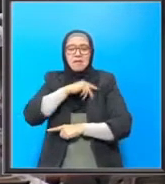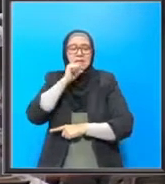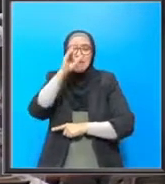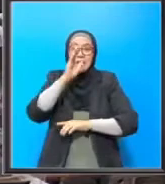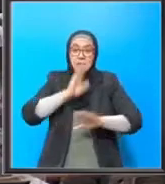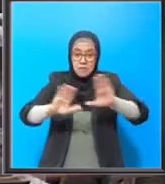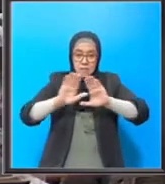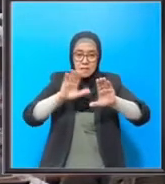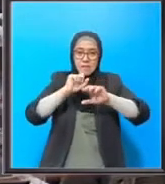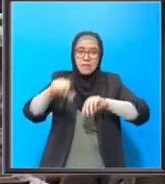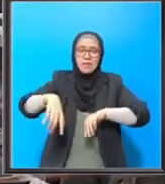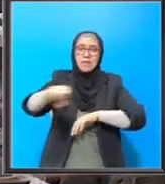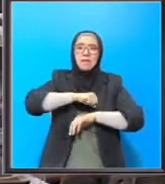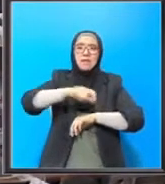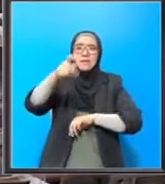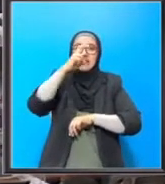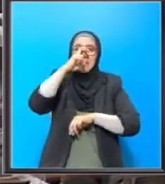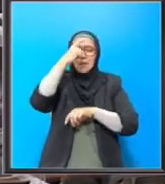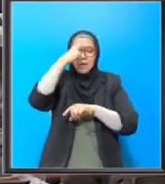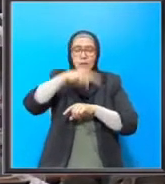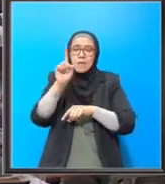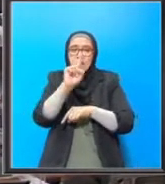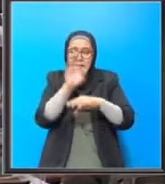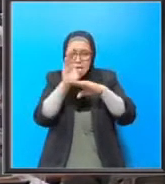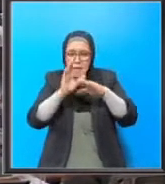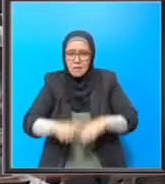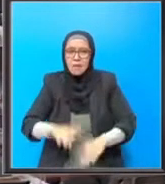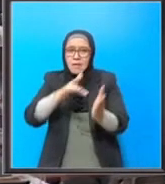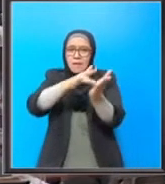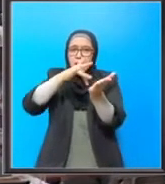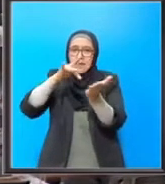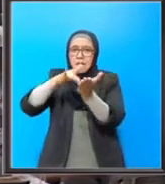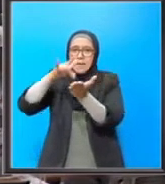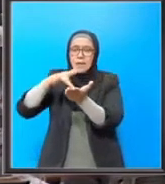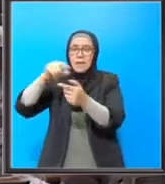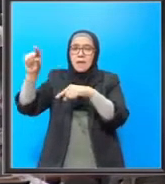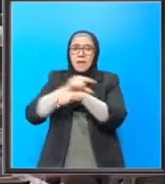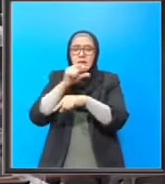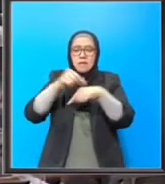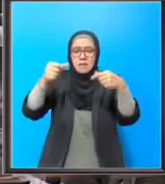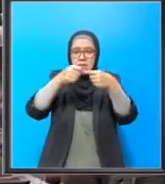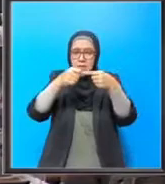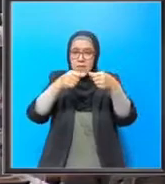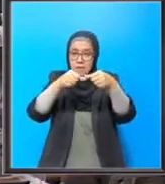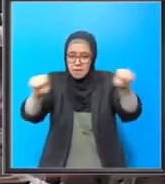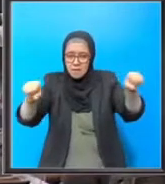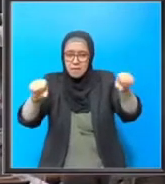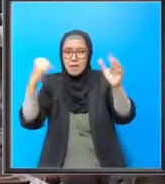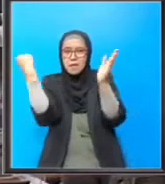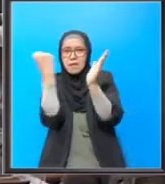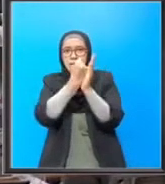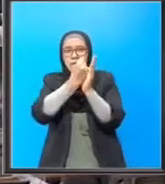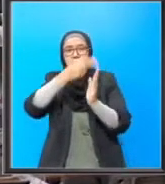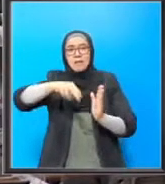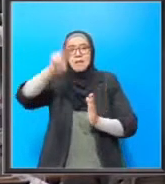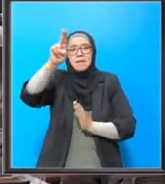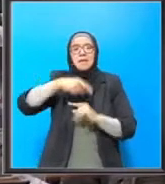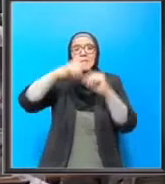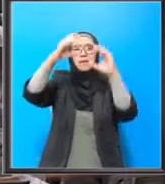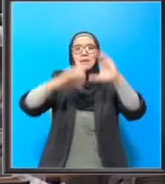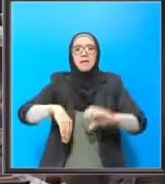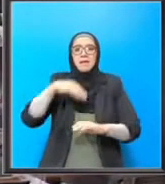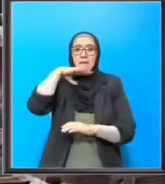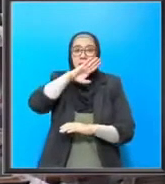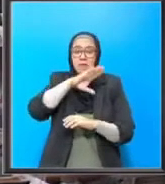350.000 Apakah kriteria untuk dapatkan penghematan perusakan Desa dalam parlemen dan Apakah ada